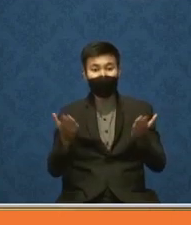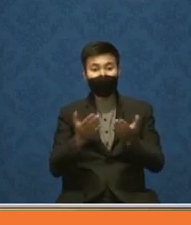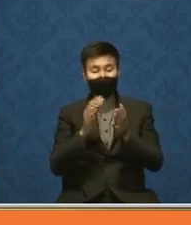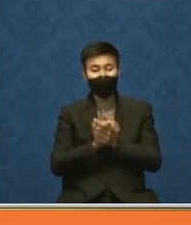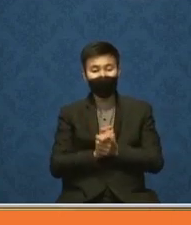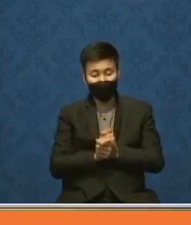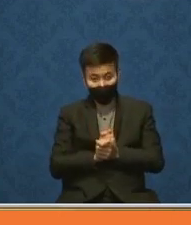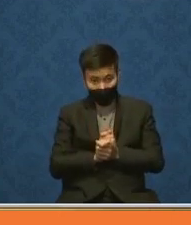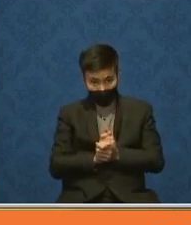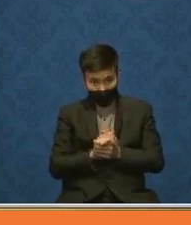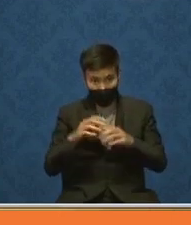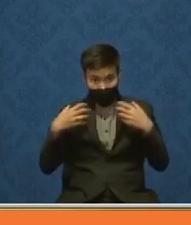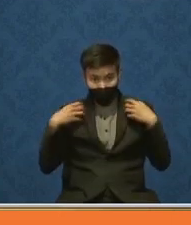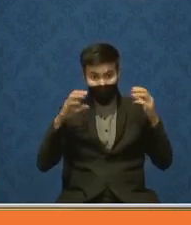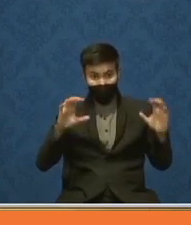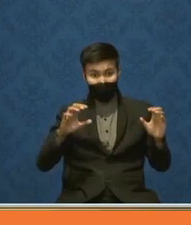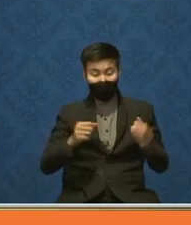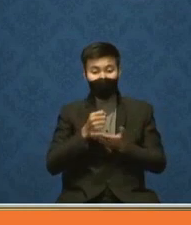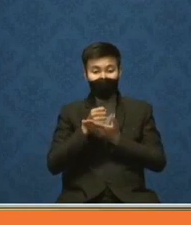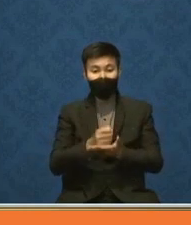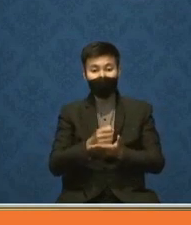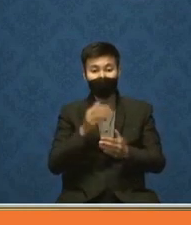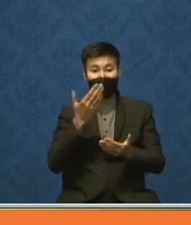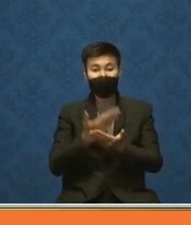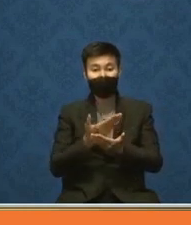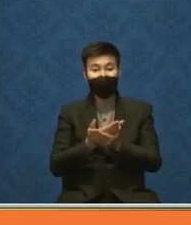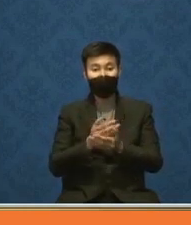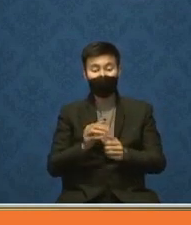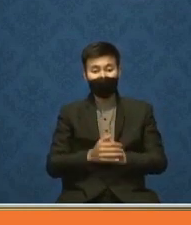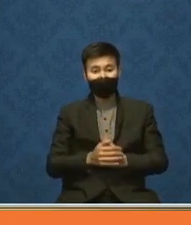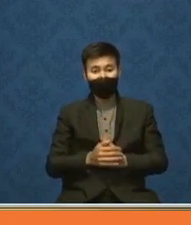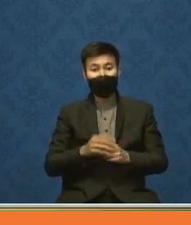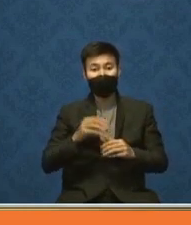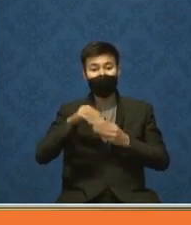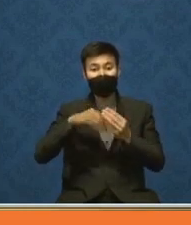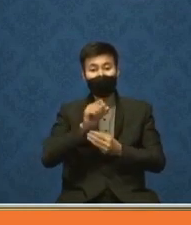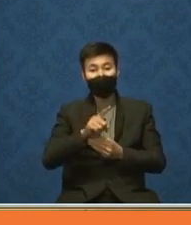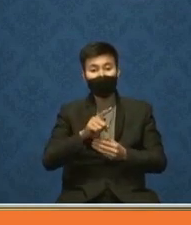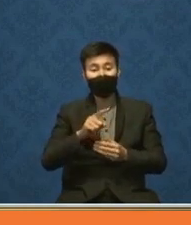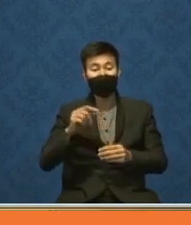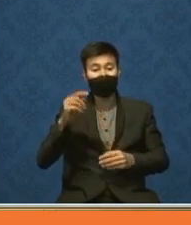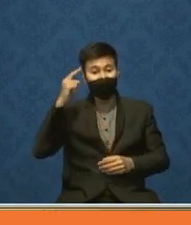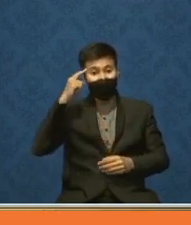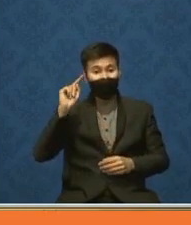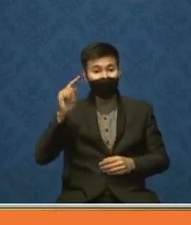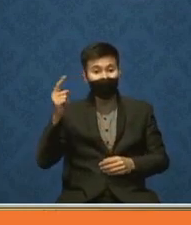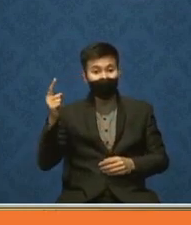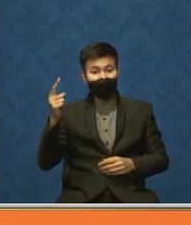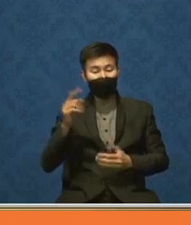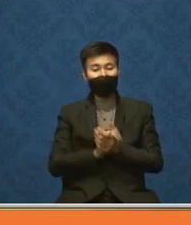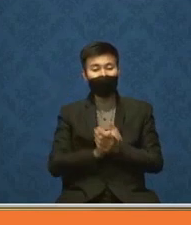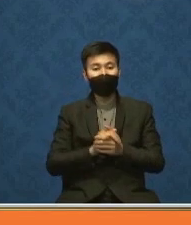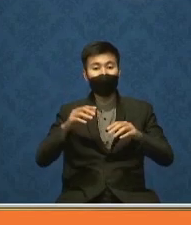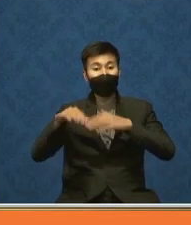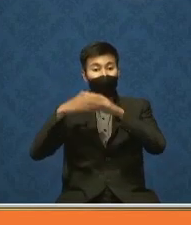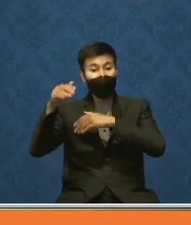างสรรค์ของไทยหรือถ้าให้รัฐสมทบเพิ่มกับธุรกิจเศรษฐกิจสร้างสรรค์ที่สามารถไปสร้างรายได้จากต่างประเทศ